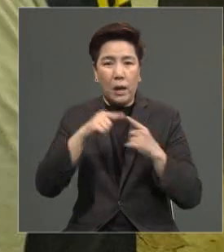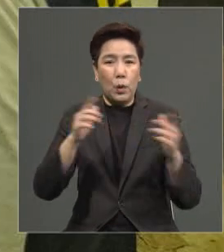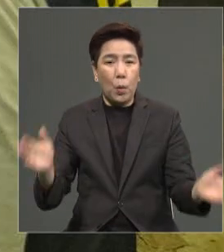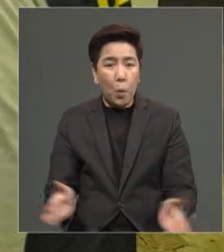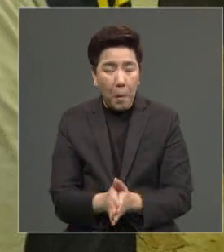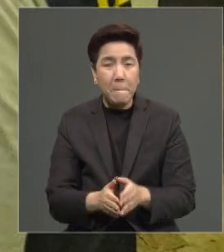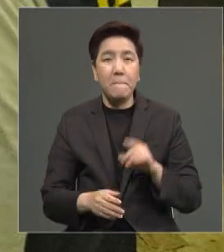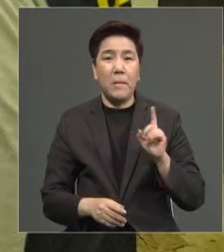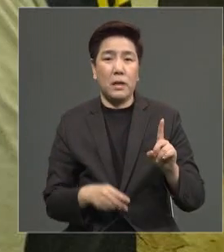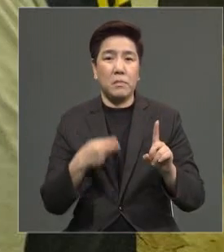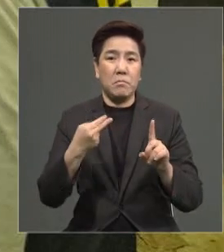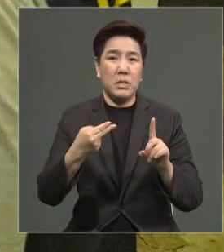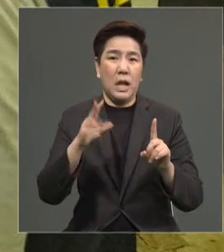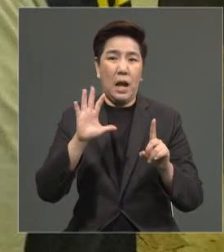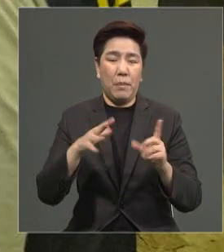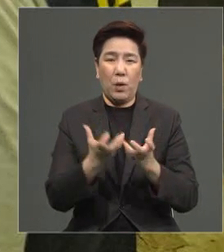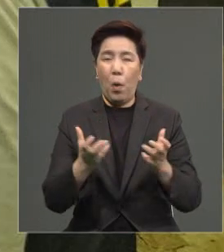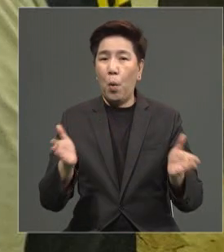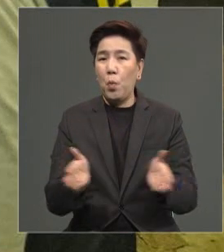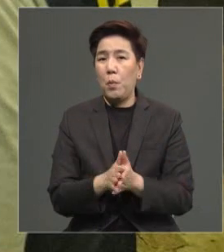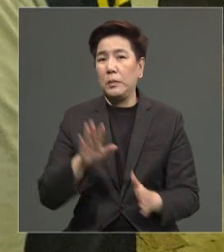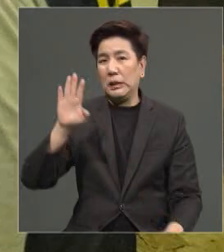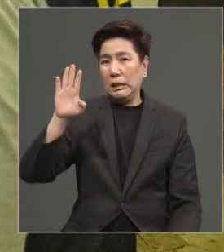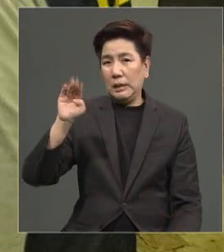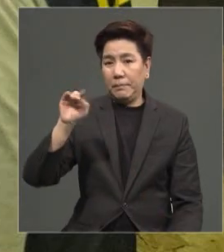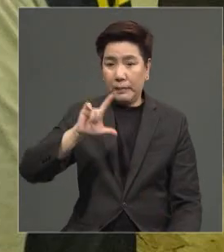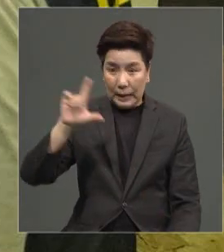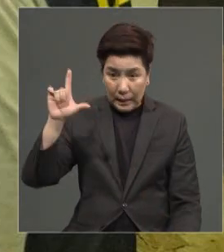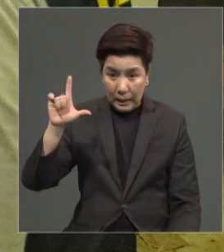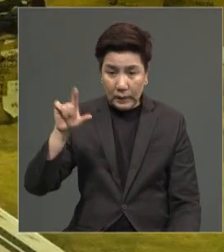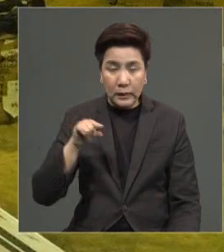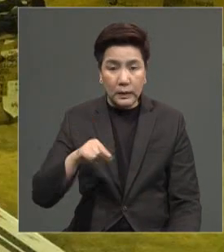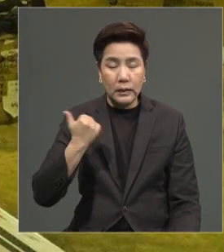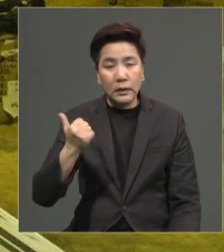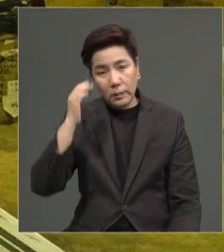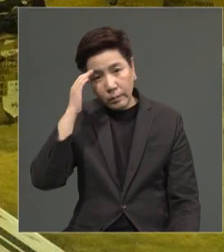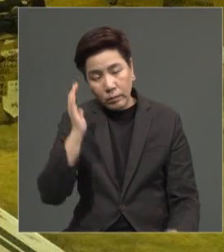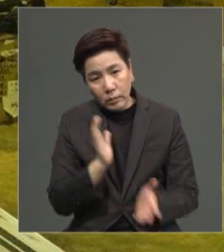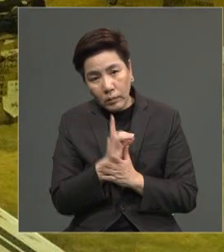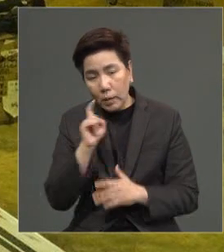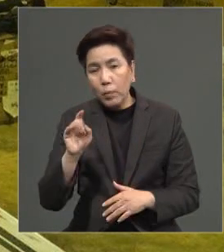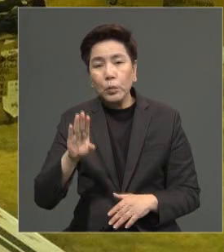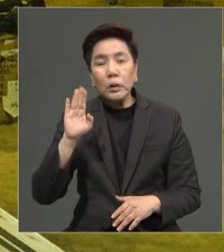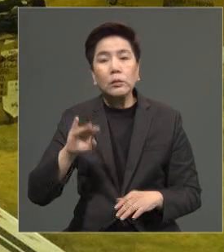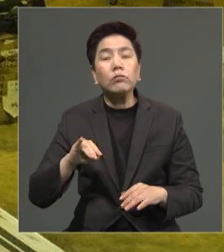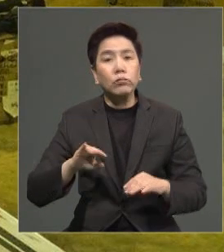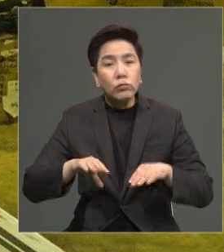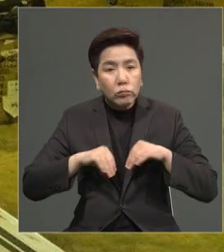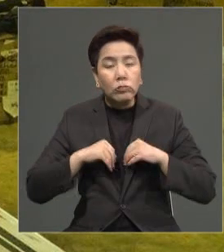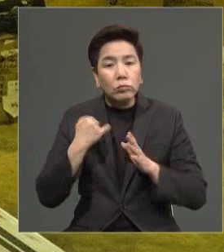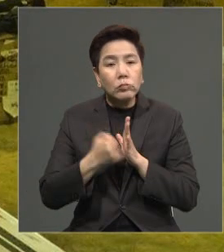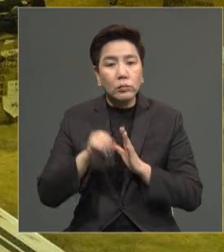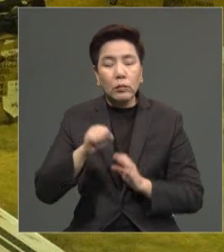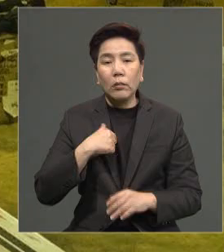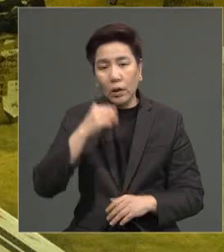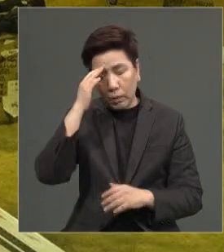15,000ชิ้นมูลค่าคือ 40ล้านบาทครับจากการสอบสวนเนี่ยผู้ต้องหาก็รับสารภาพตำรวจก็